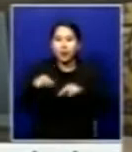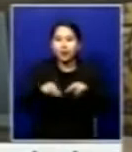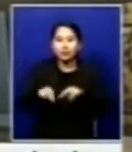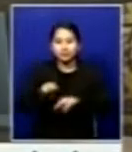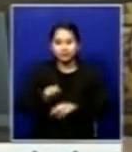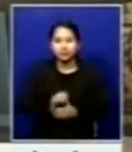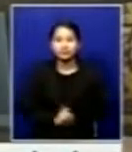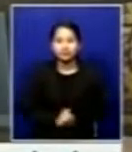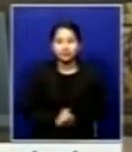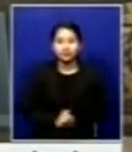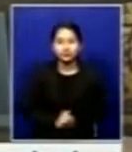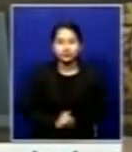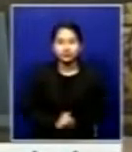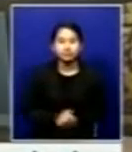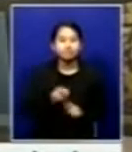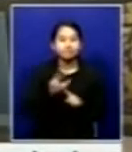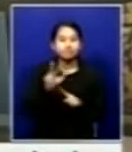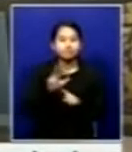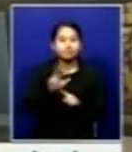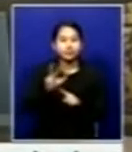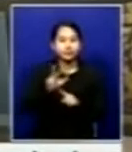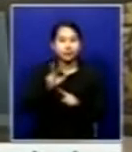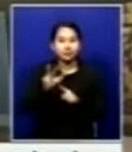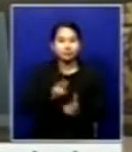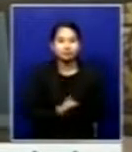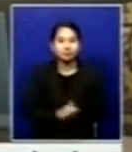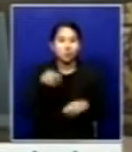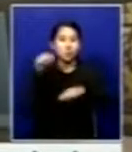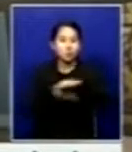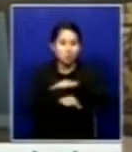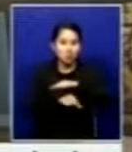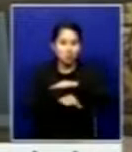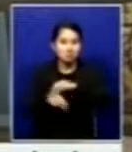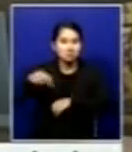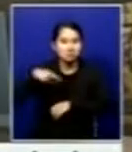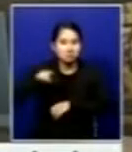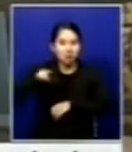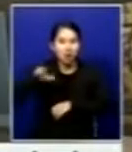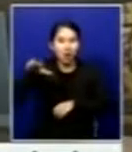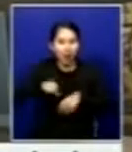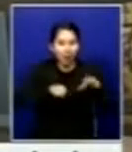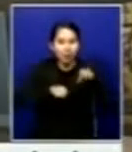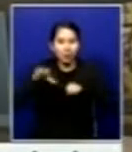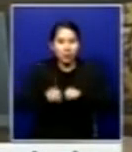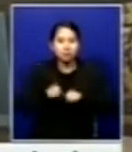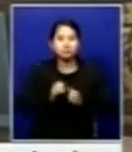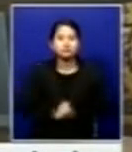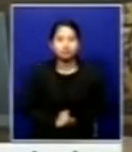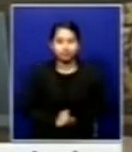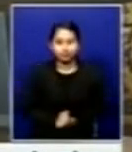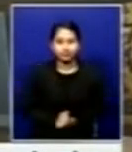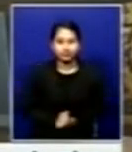3ครับเรื่องการช่อฉนการทุจริตการแสวงหาผลประโยชน์จากบนภาวะวิกฤต